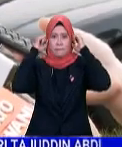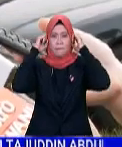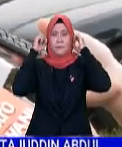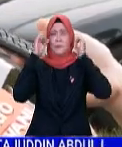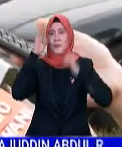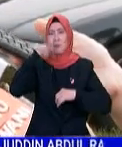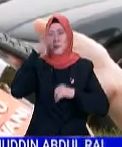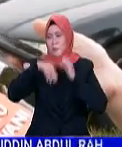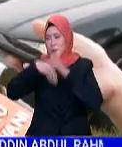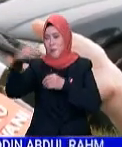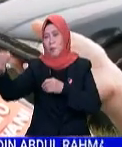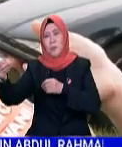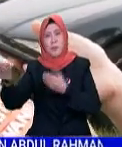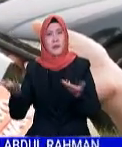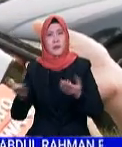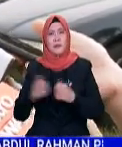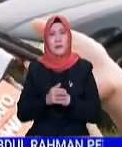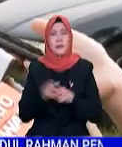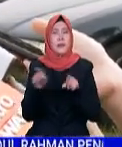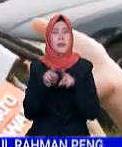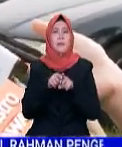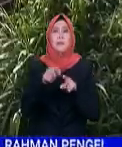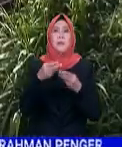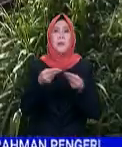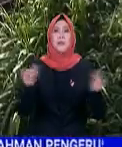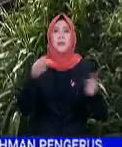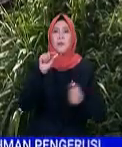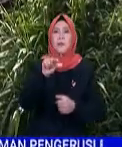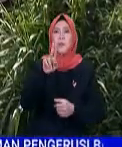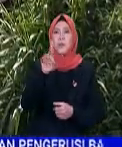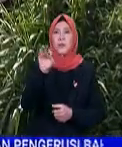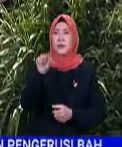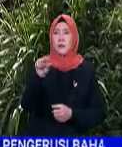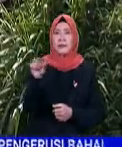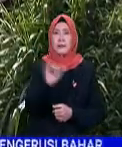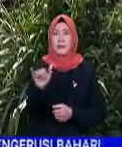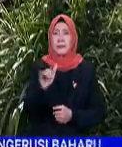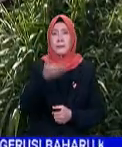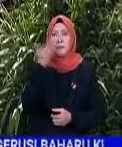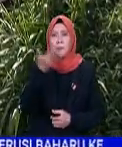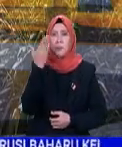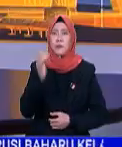Kalau bau ni saya rasa super pasir gudang.